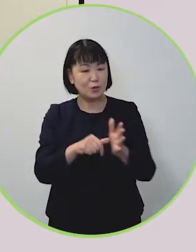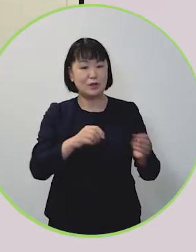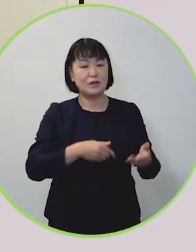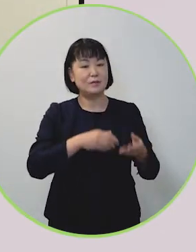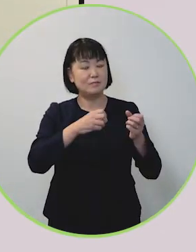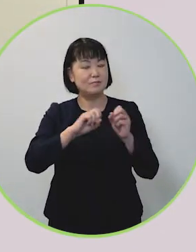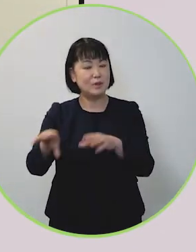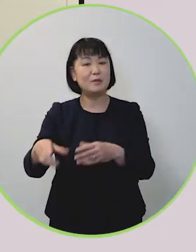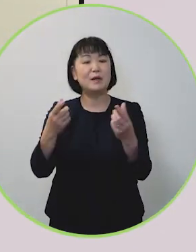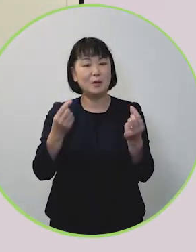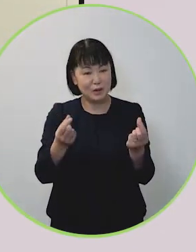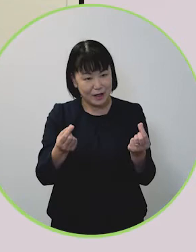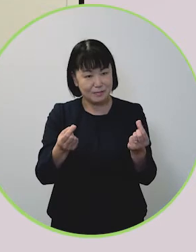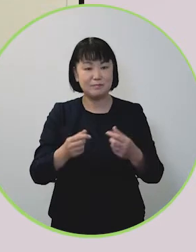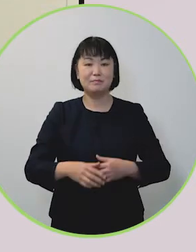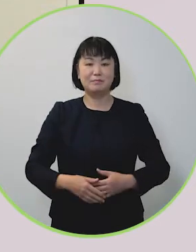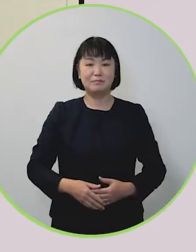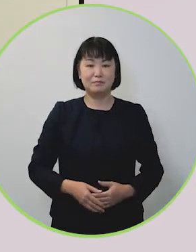ねー